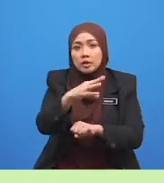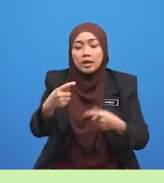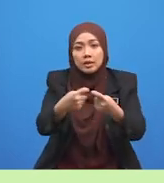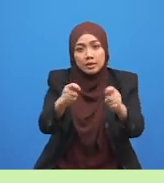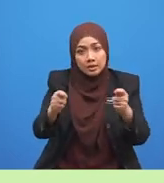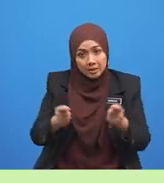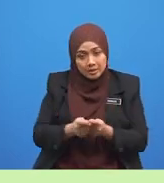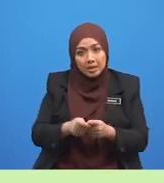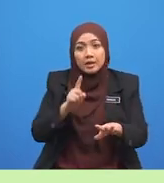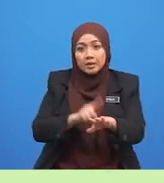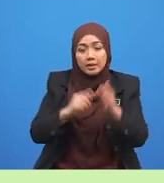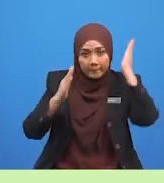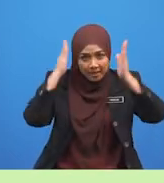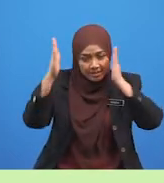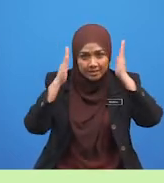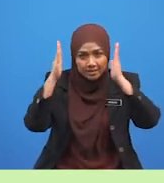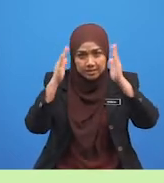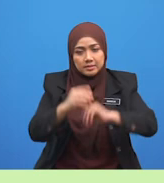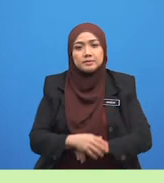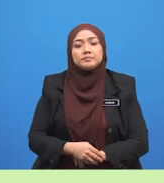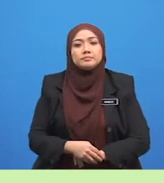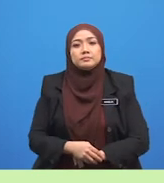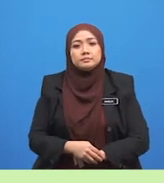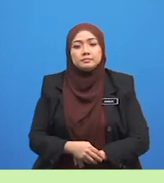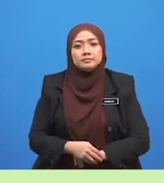mengikut negeri di Malaysia.